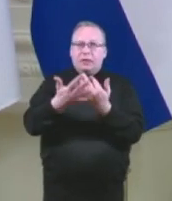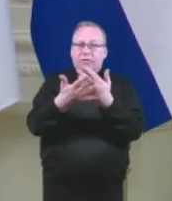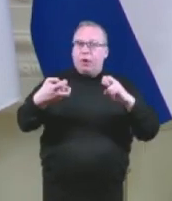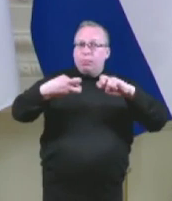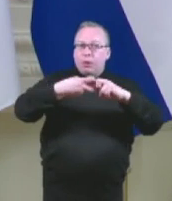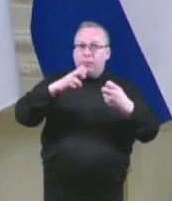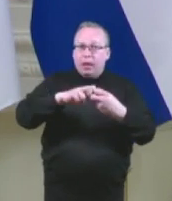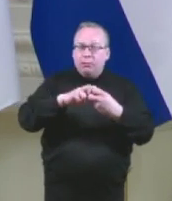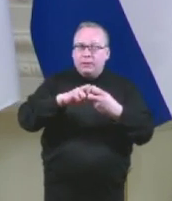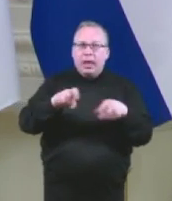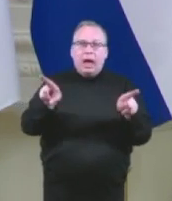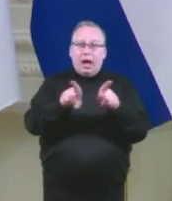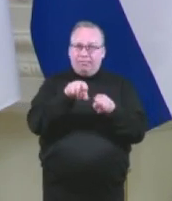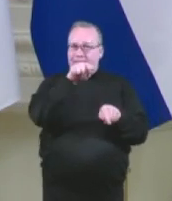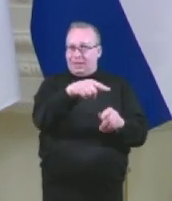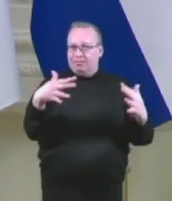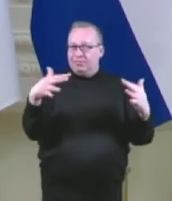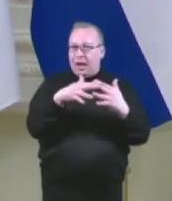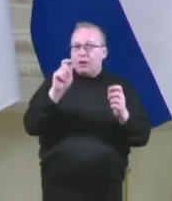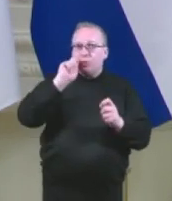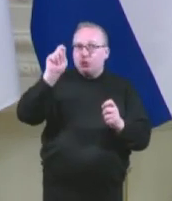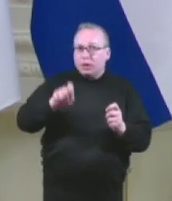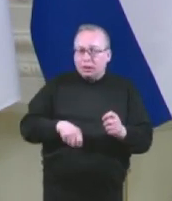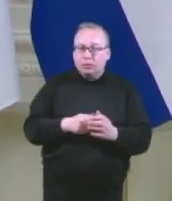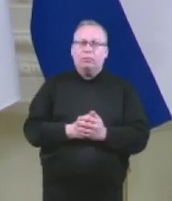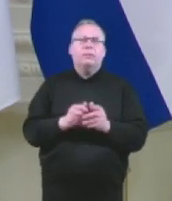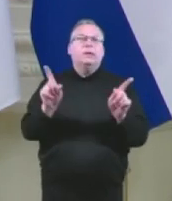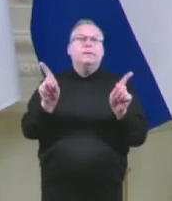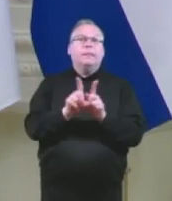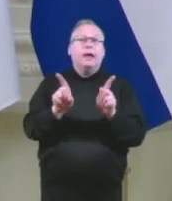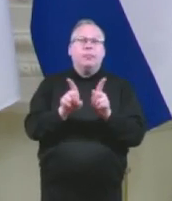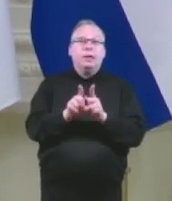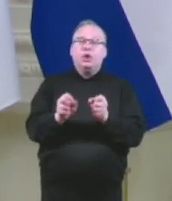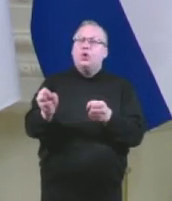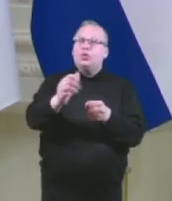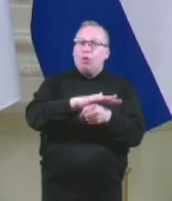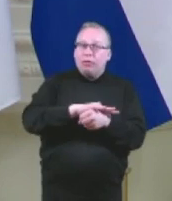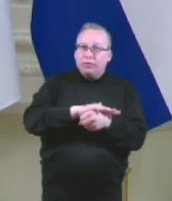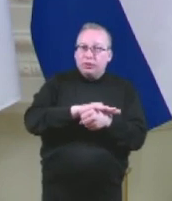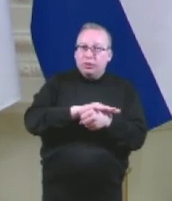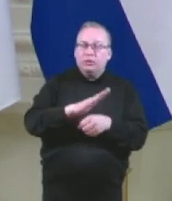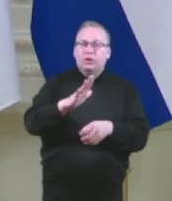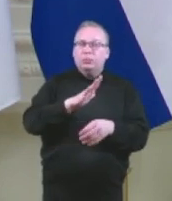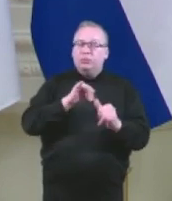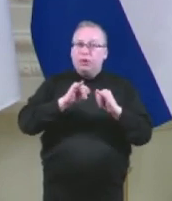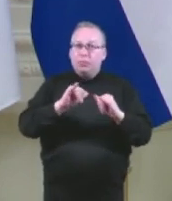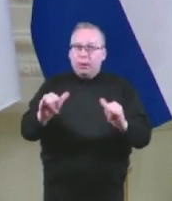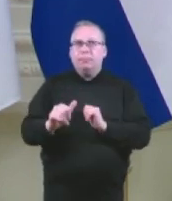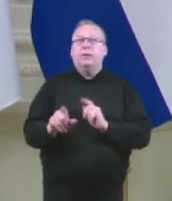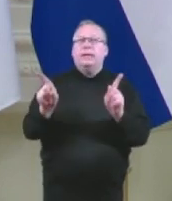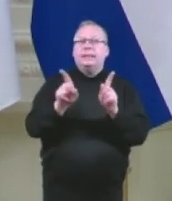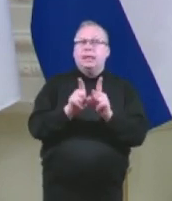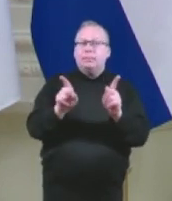kaip karas Ukrainoje, taip pat ir COVID pandemijos pasiekmes ir